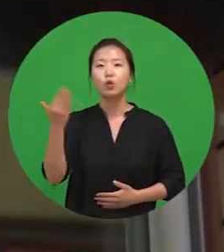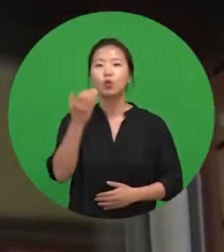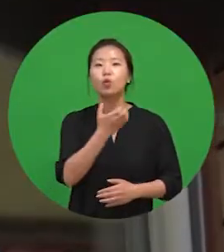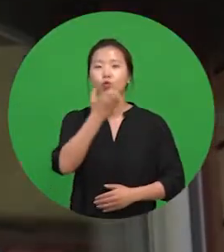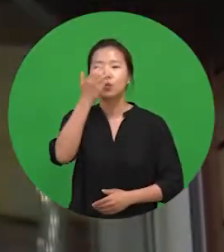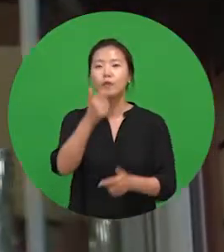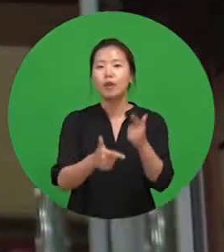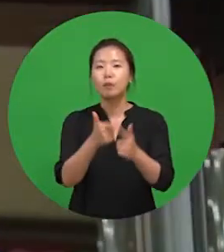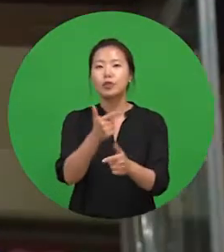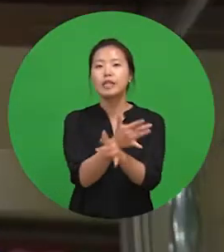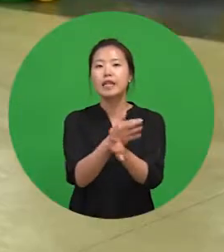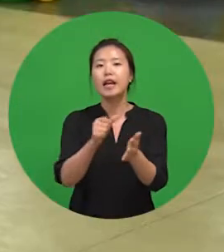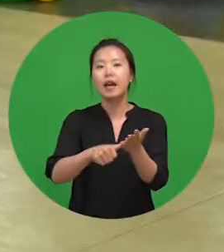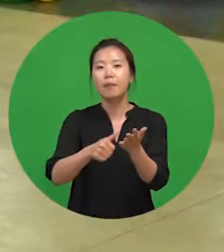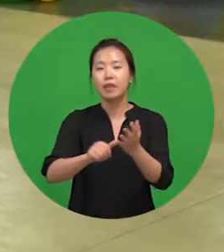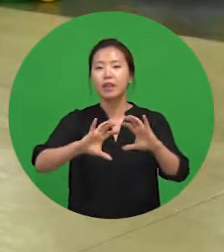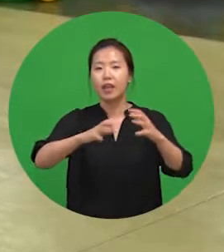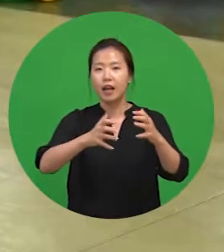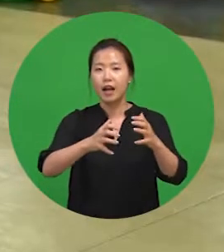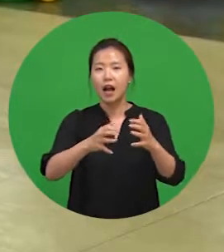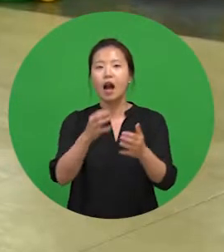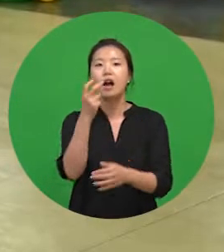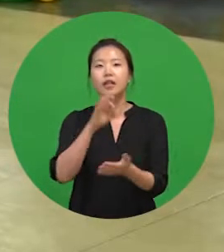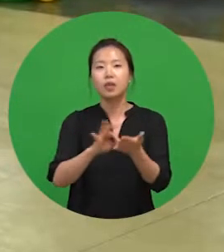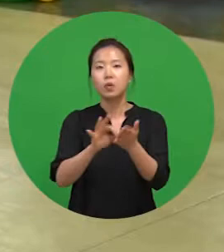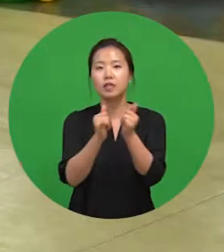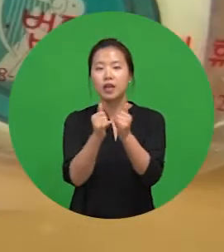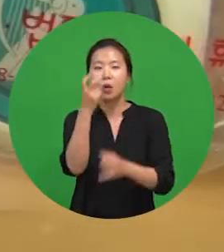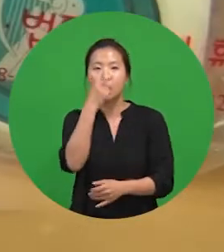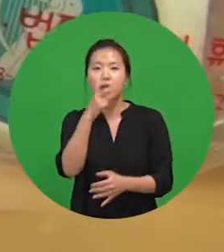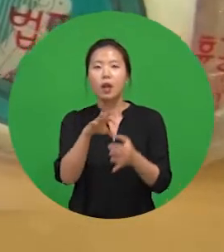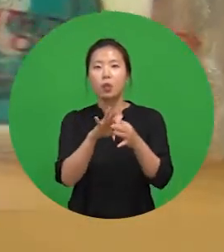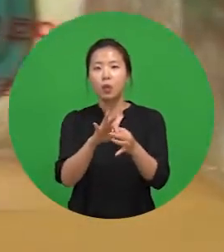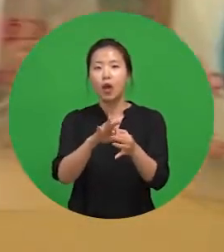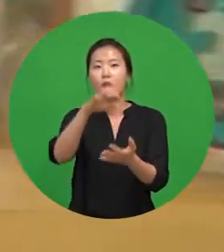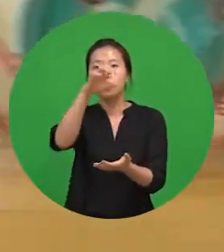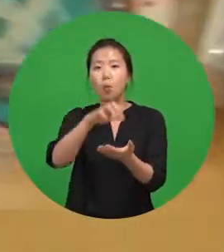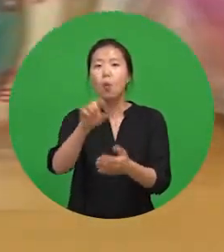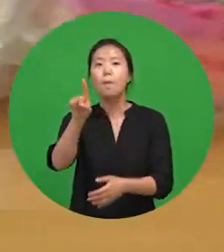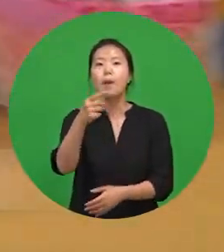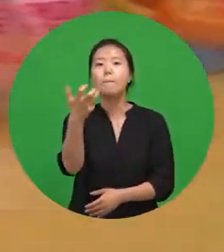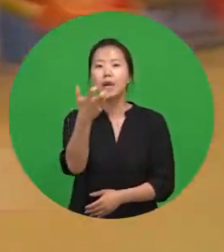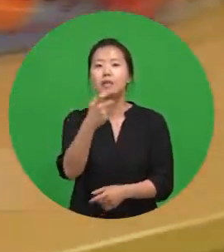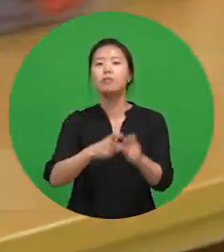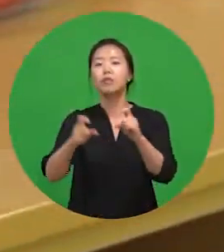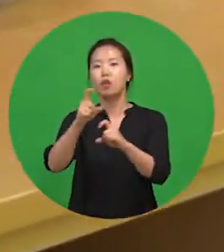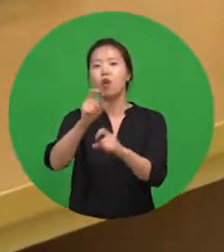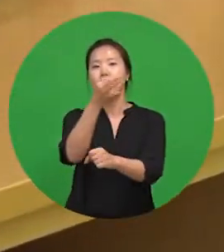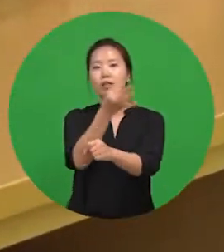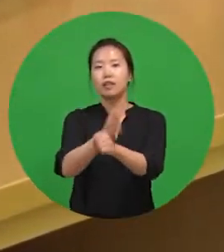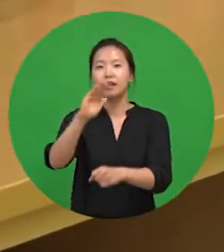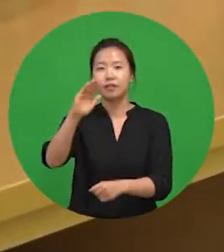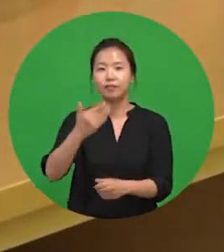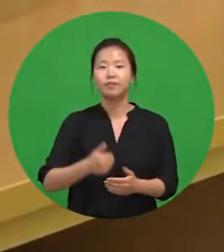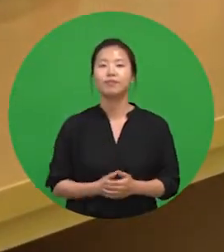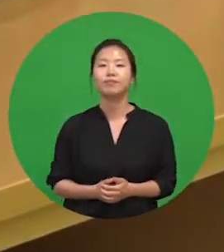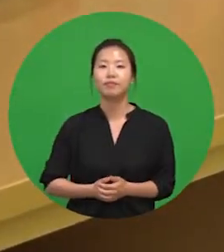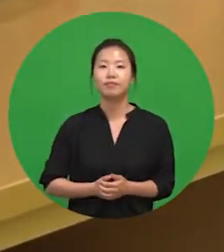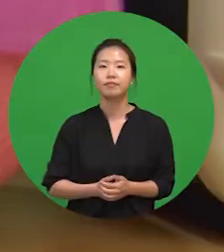구로 꿈나무 장난감 나라가 이용자들의 수요 조사를 통해 총 180점의 장난감을 추가